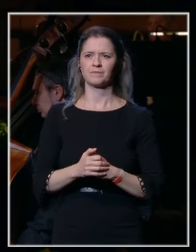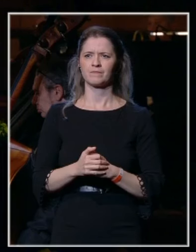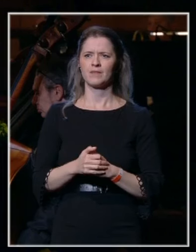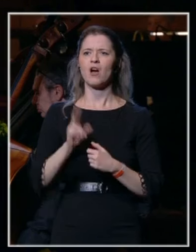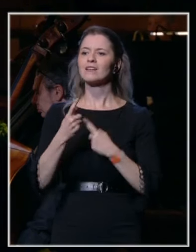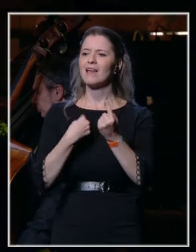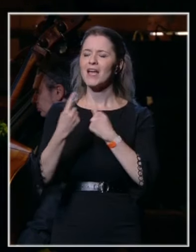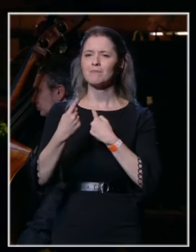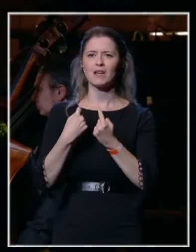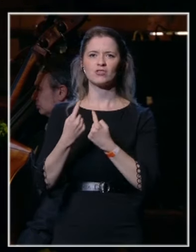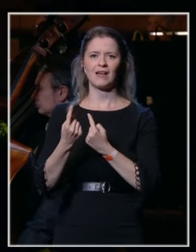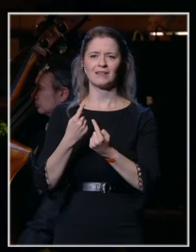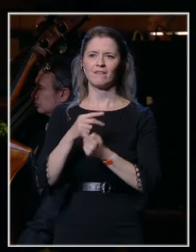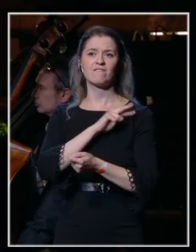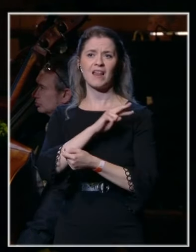iránti